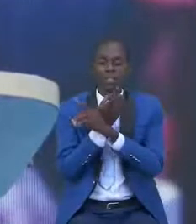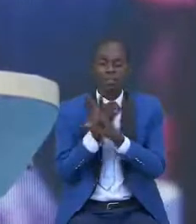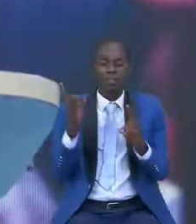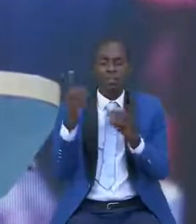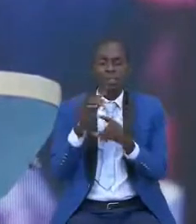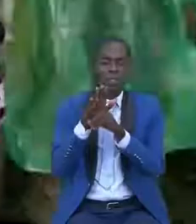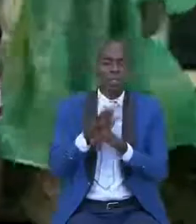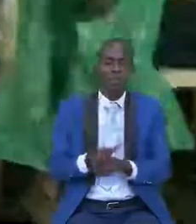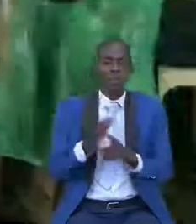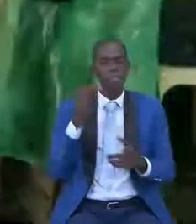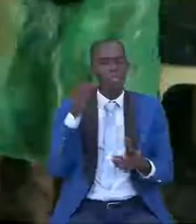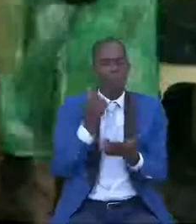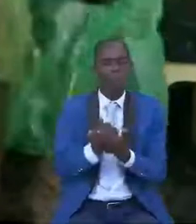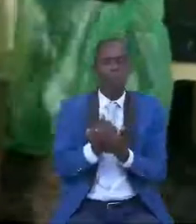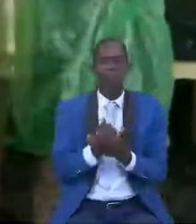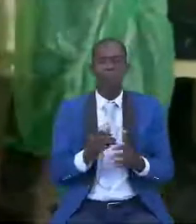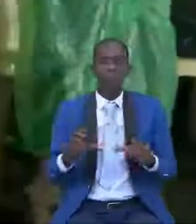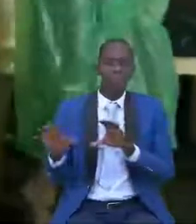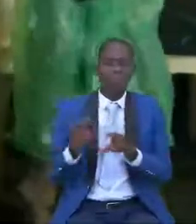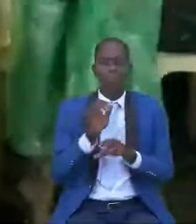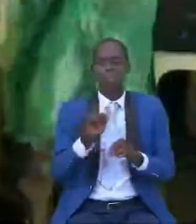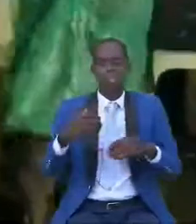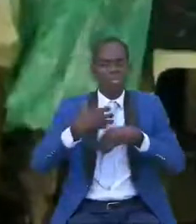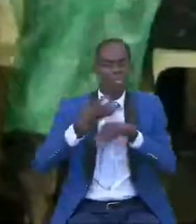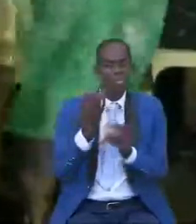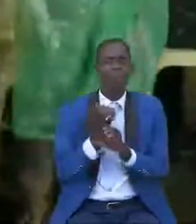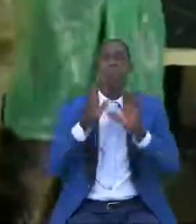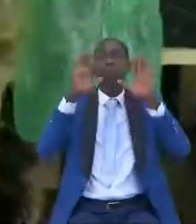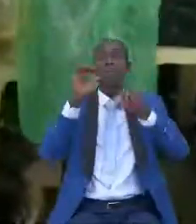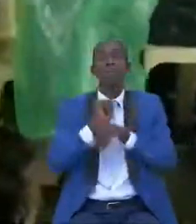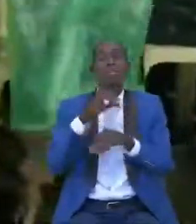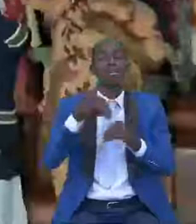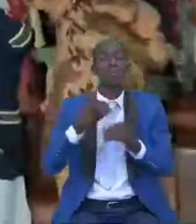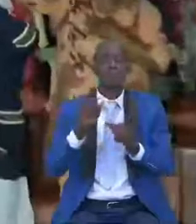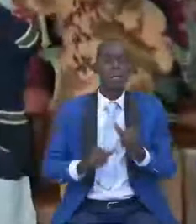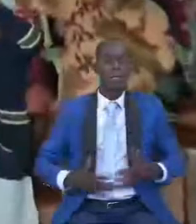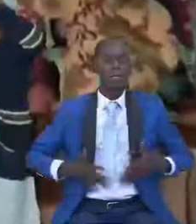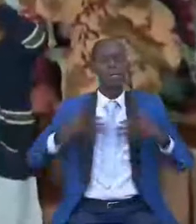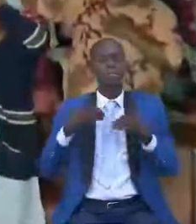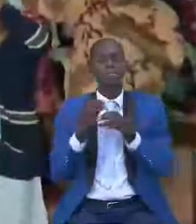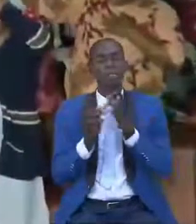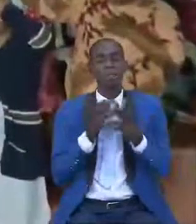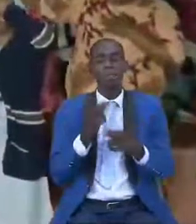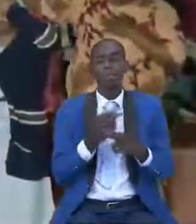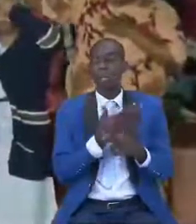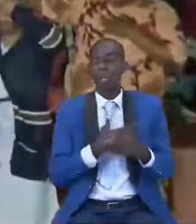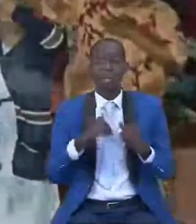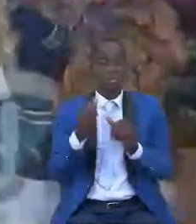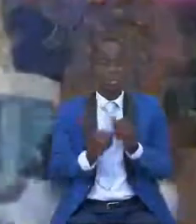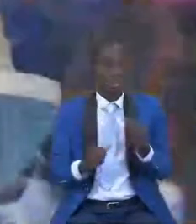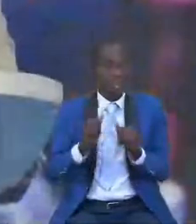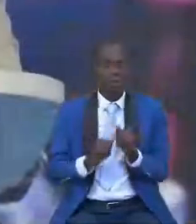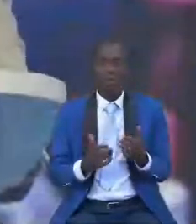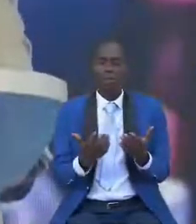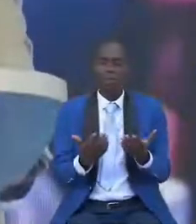Guéris les malades. Délivre les opprimés. Fais un miracle créatif dans chaque